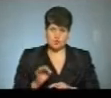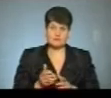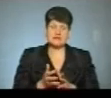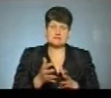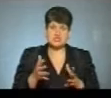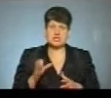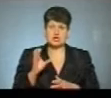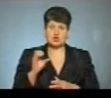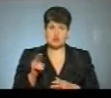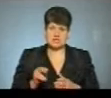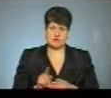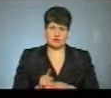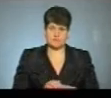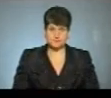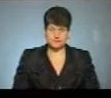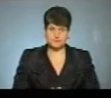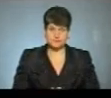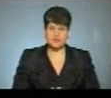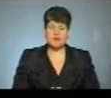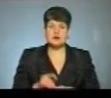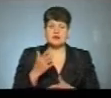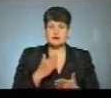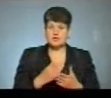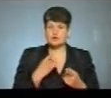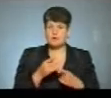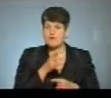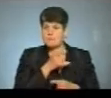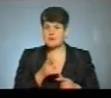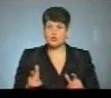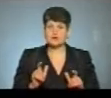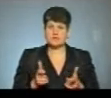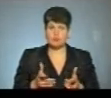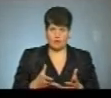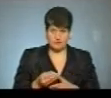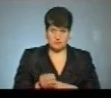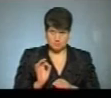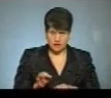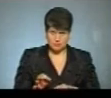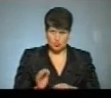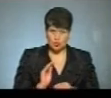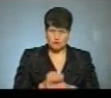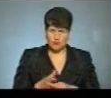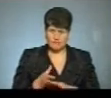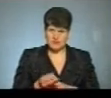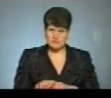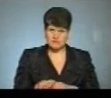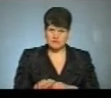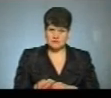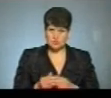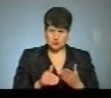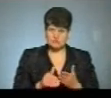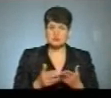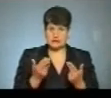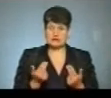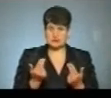соціальних нормативів. Йде мова, зокрема, в період карантину про такі виплати, правильно? Додаткові виплати, додаткові субсидії. Так,